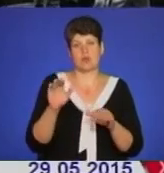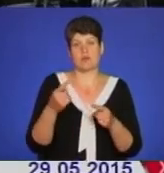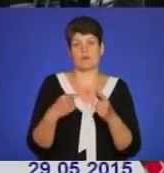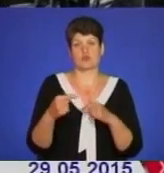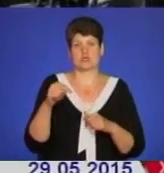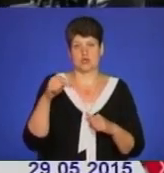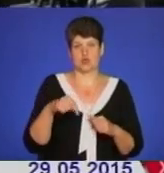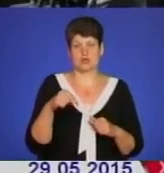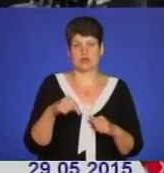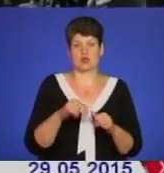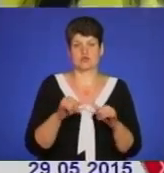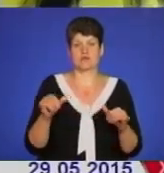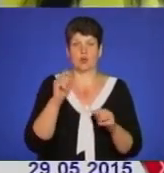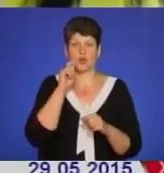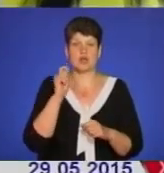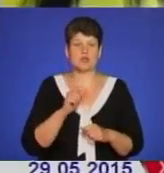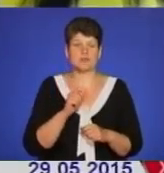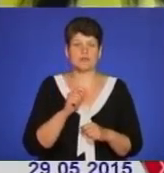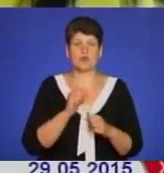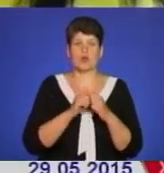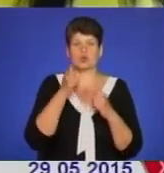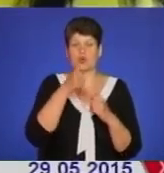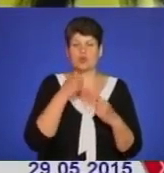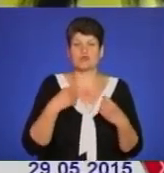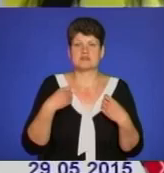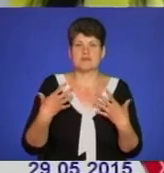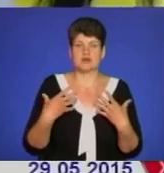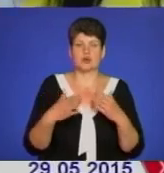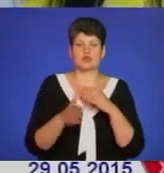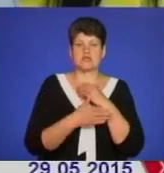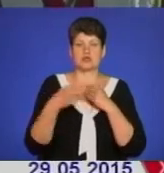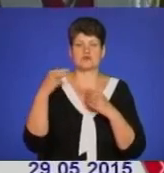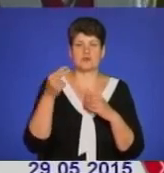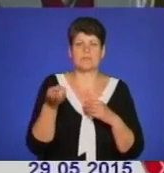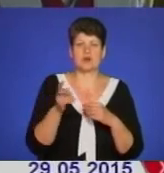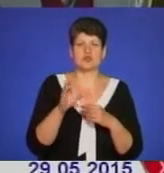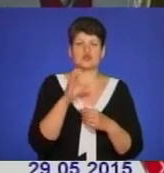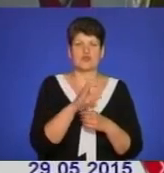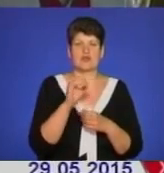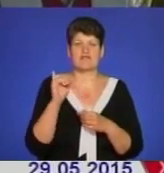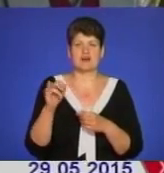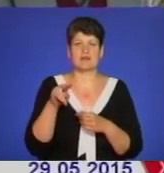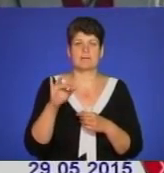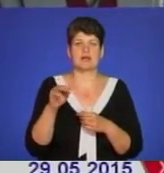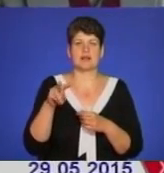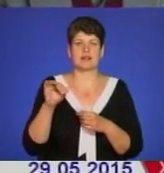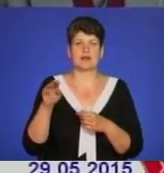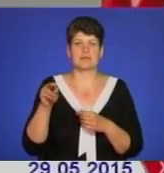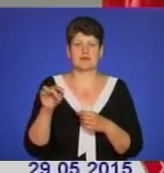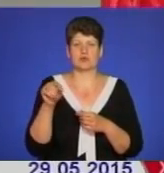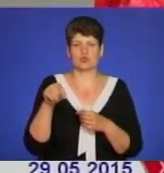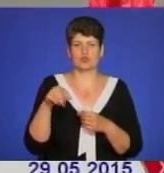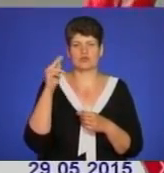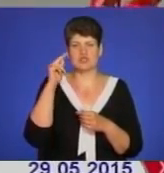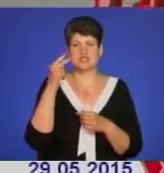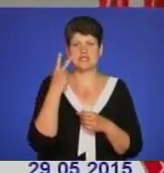і розвивати Україну. Щороку на свято останнього дзвоника приходить Софія Іванівна Пилипів, у якої тут